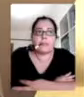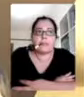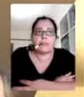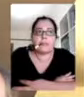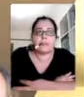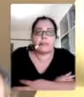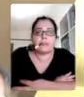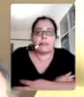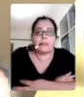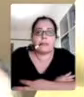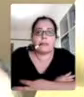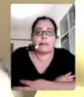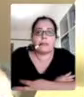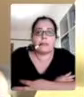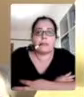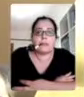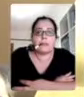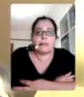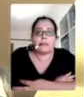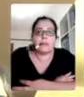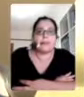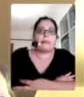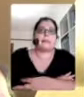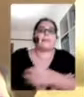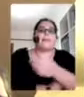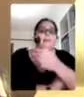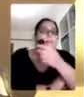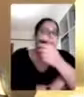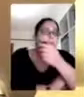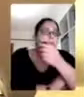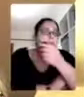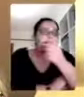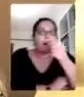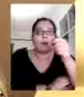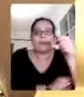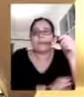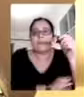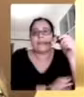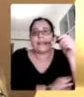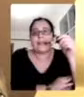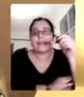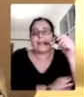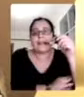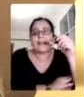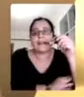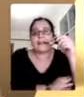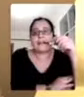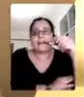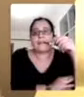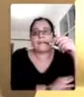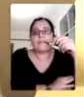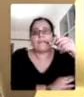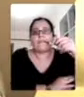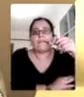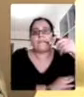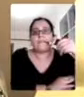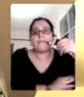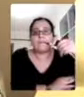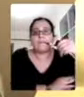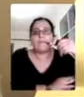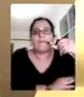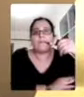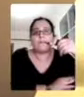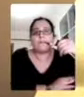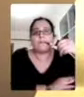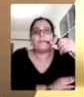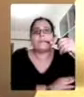sıkıyorum. Şeyin üstüne kapatıyorum. Üstüne de kapağını kapatıyorum. Bu böyle bir gece duruyor.